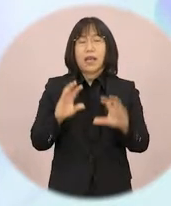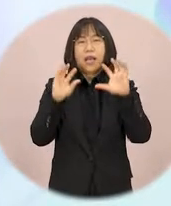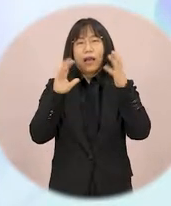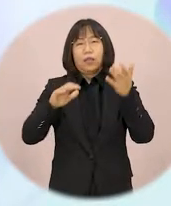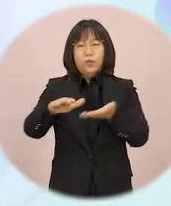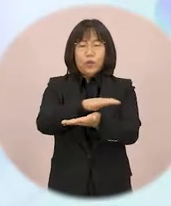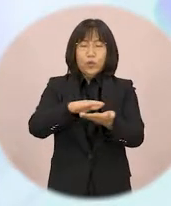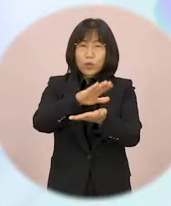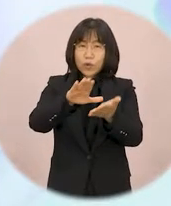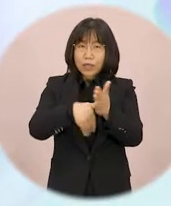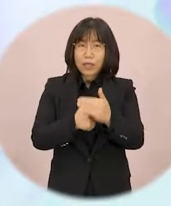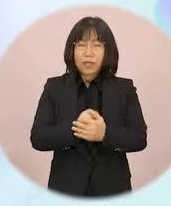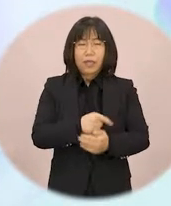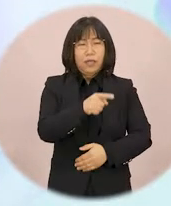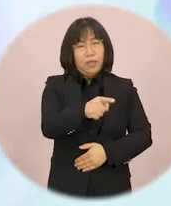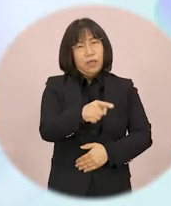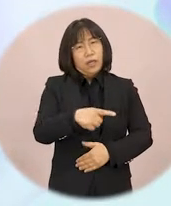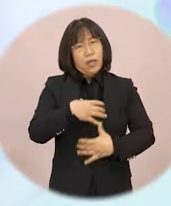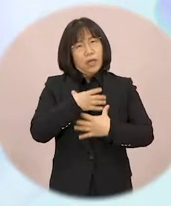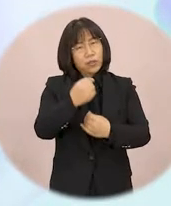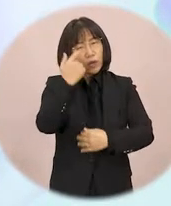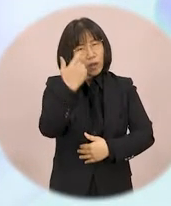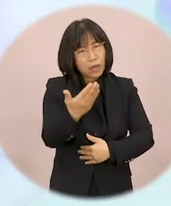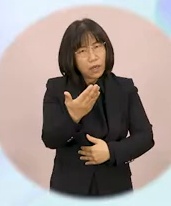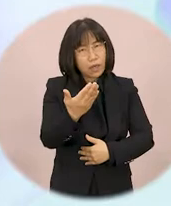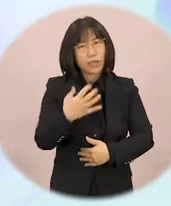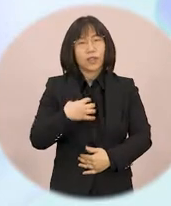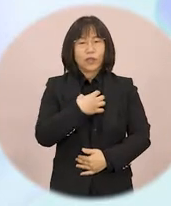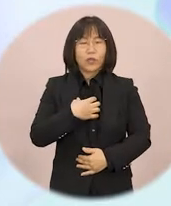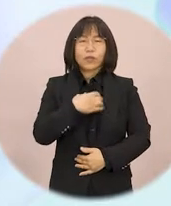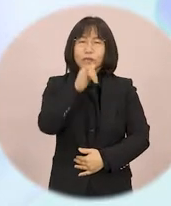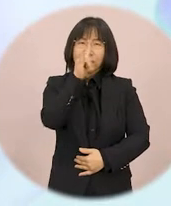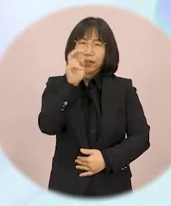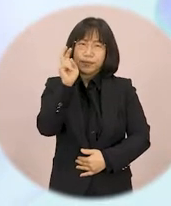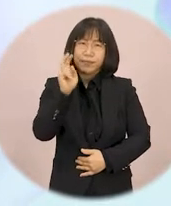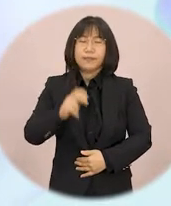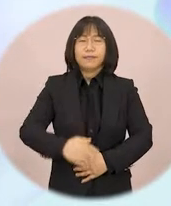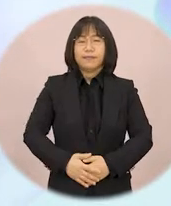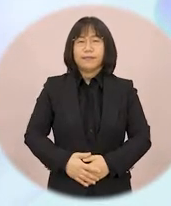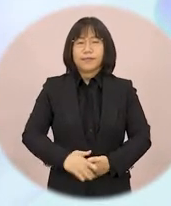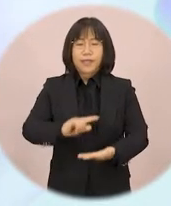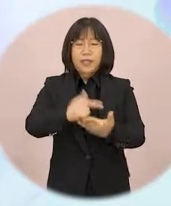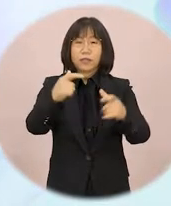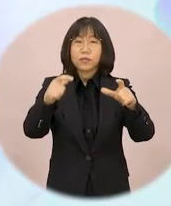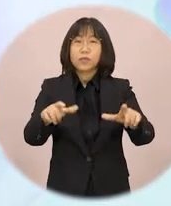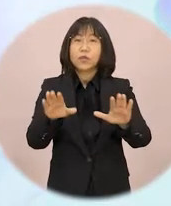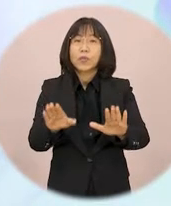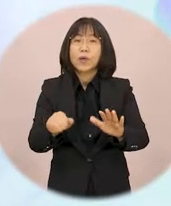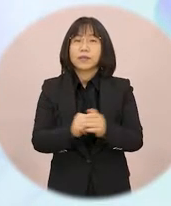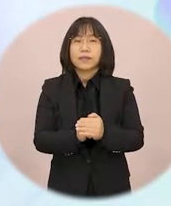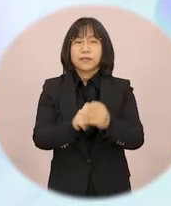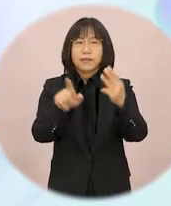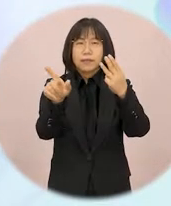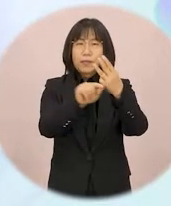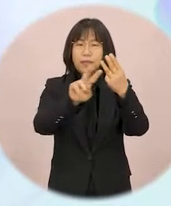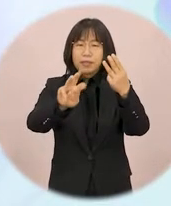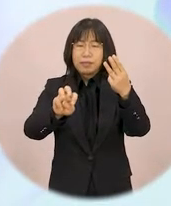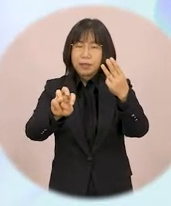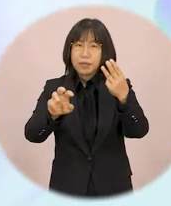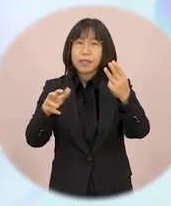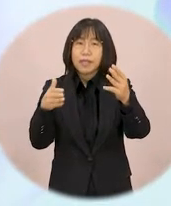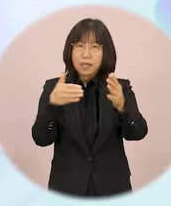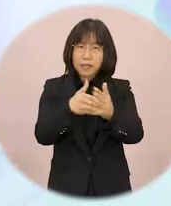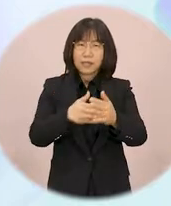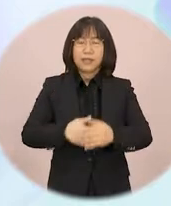놀이터에서 아이들이 놀때 혹시나 시설물이 안전할까 걱정하는 분들 있으실 텐데요. 강서구가 오는